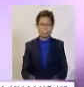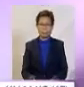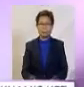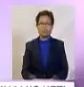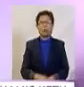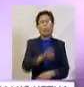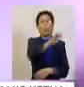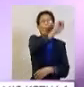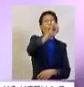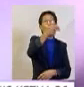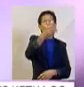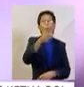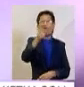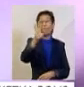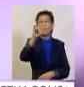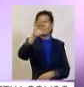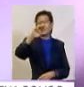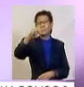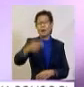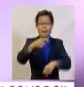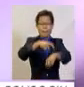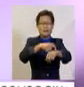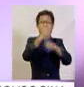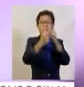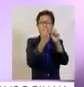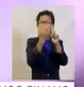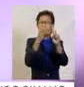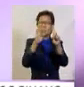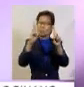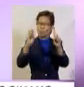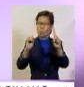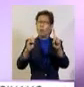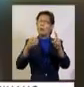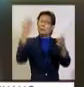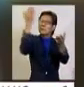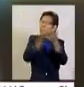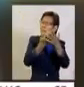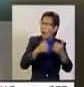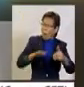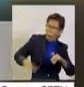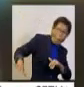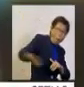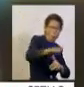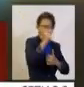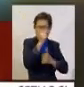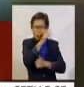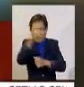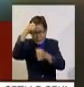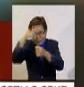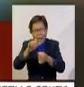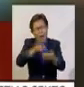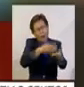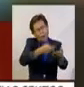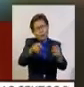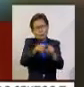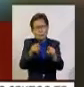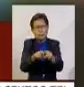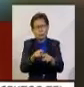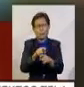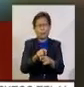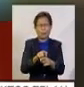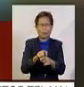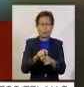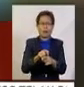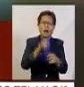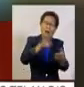Oh Fatimah antara lagu era 60-an yang sehingga kini masih lagi diminati dan diingati. Begitu juga dengan pelantun